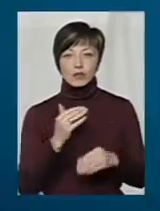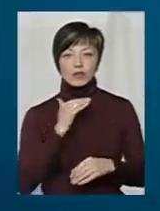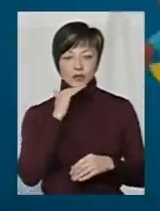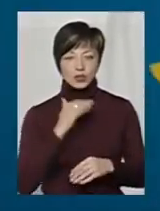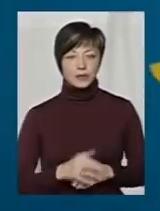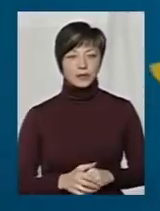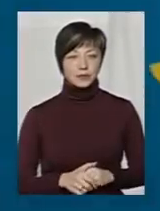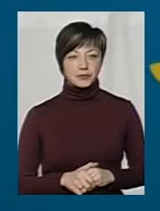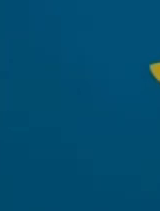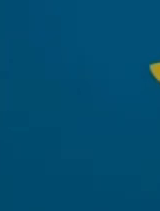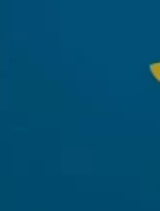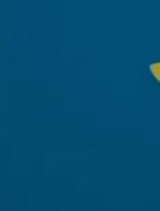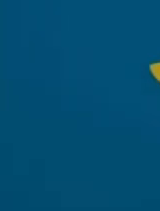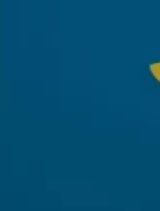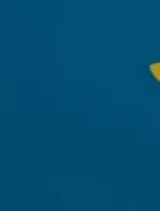вистачає.